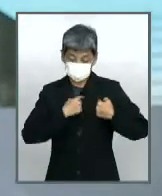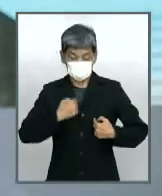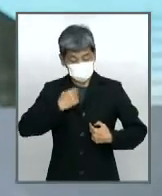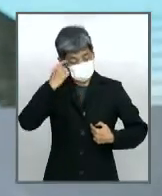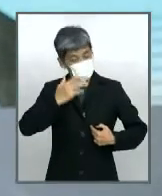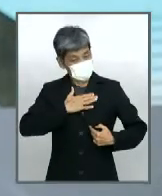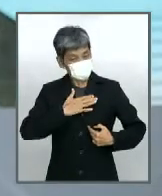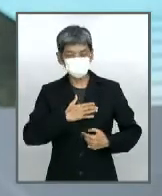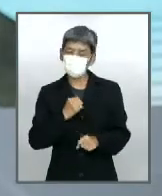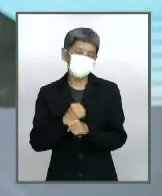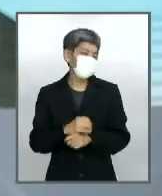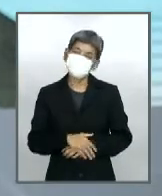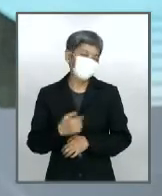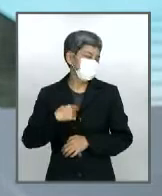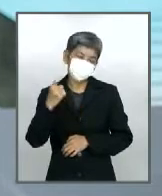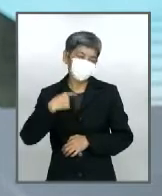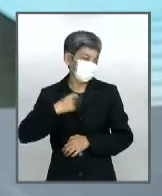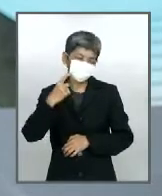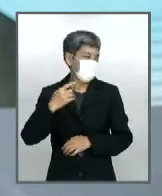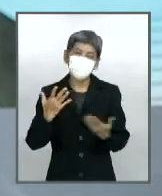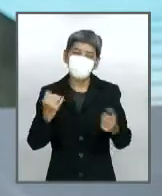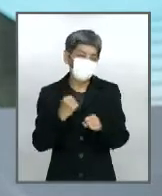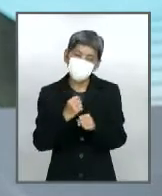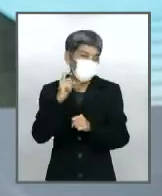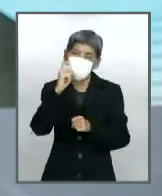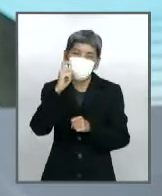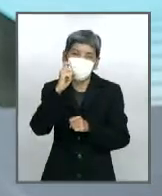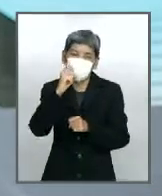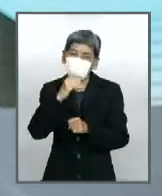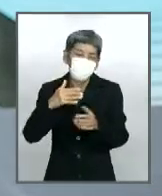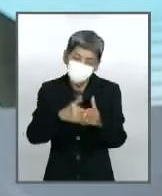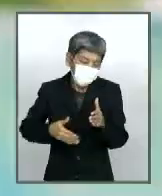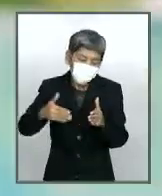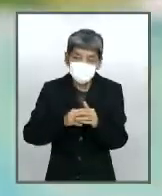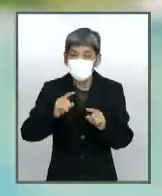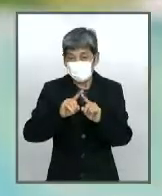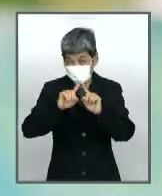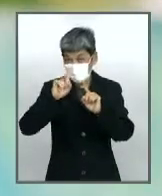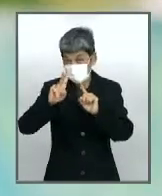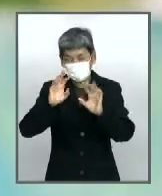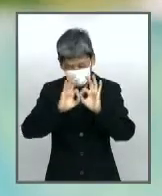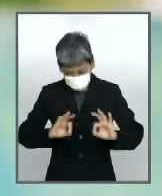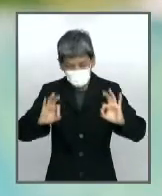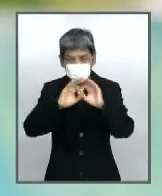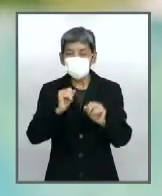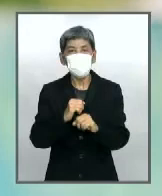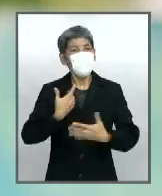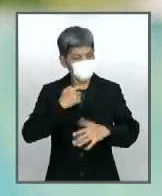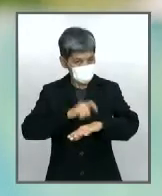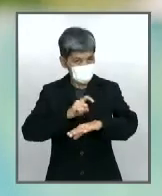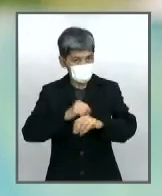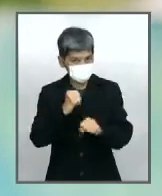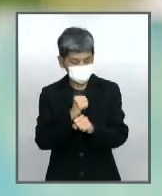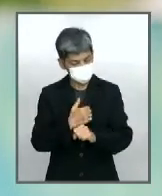ใจคิดว่าไม่อยากทำไม่ได้มันไม่มีทางที่จะทำอะไรได้เลยค่ะ อย่างที่สองที่สำคัญคือการจัดการเวล